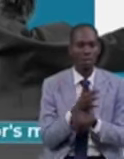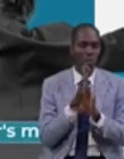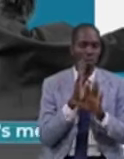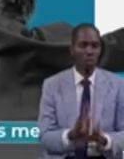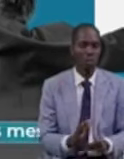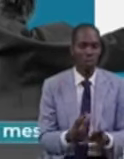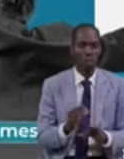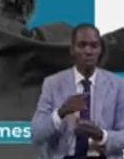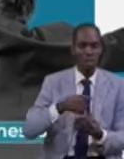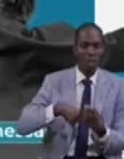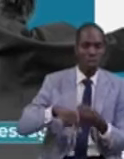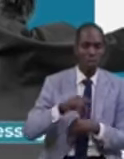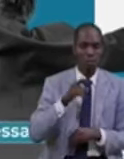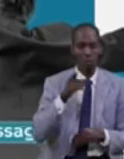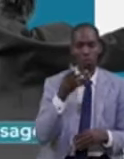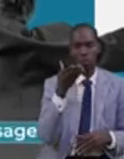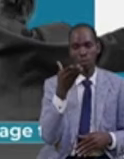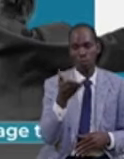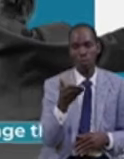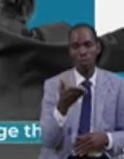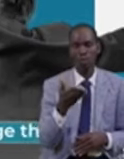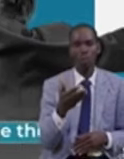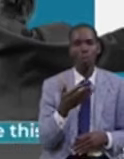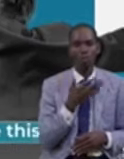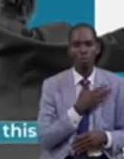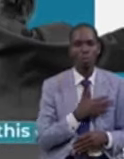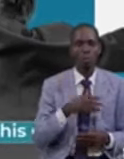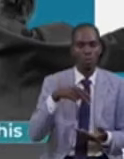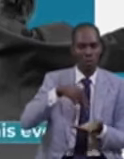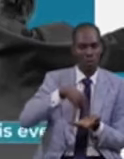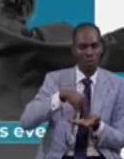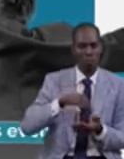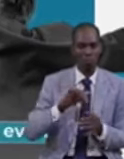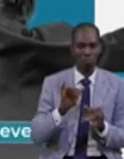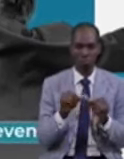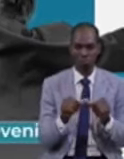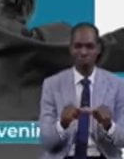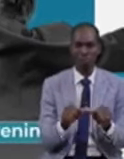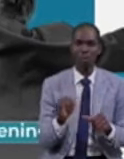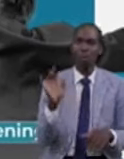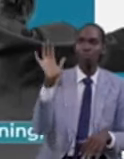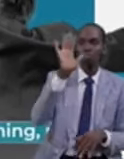puisse s'approcher de vous pour vous aider